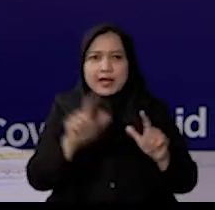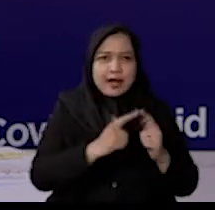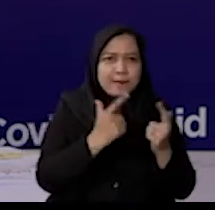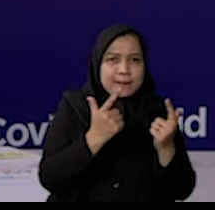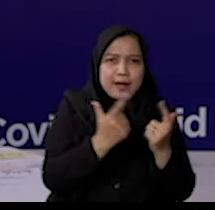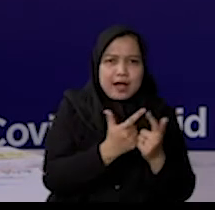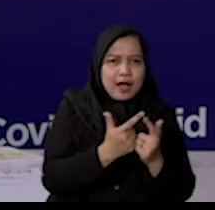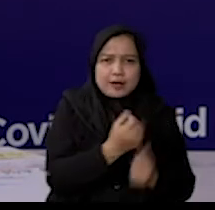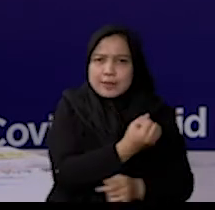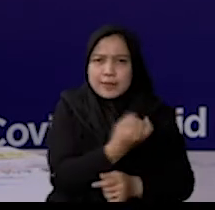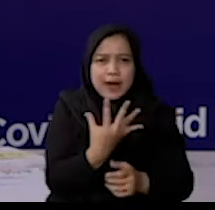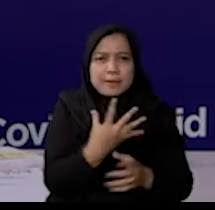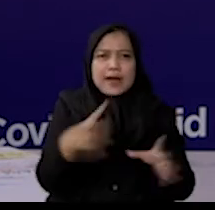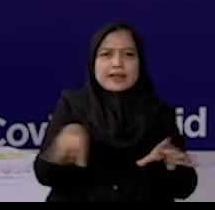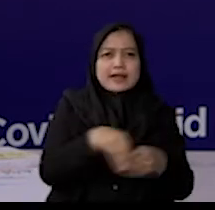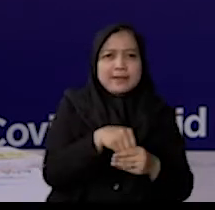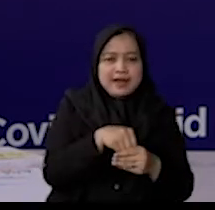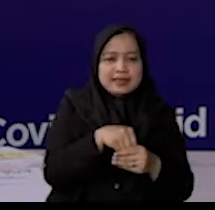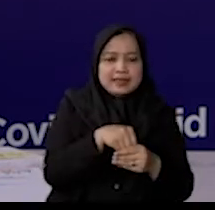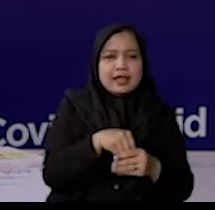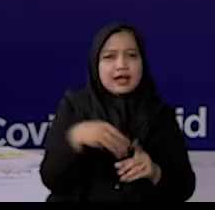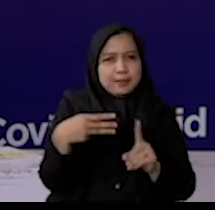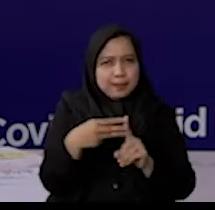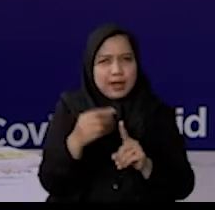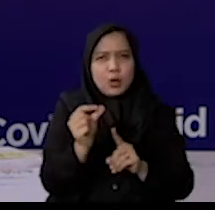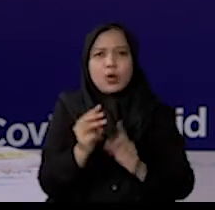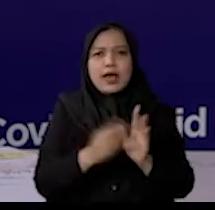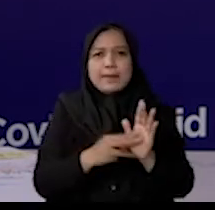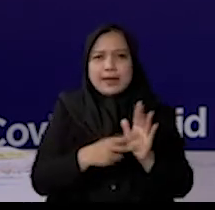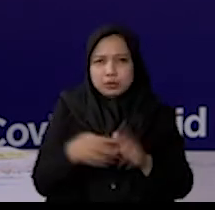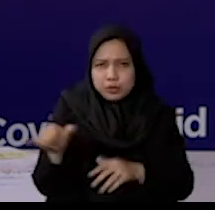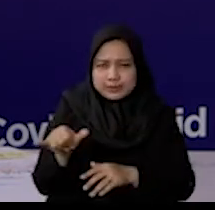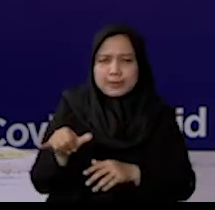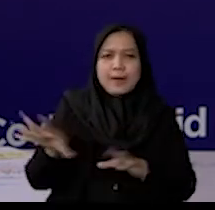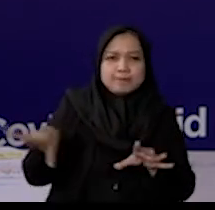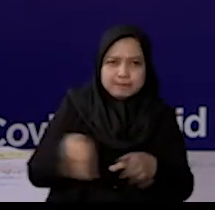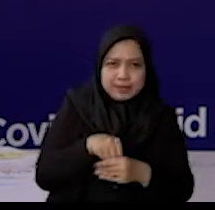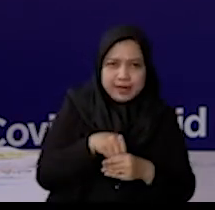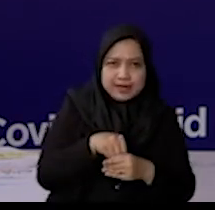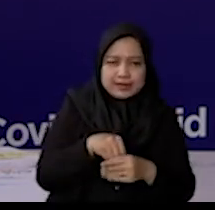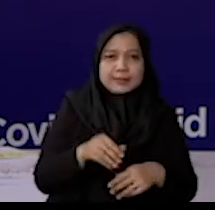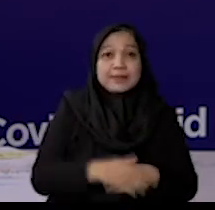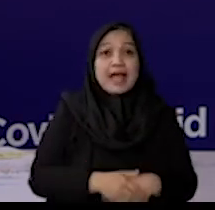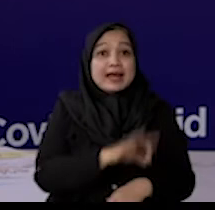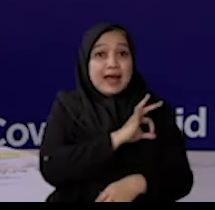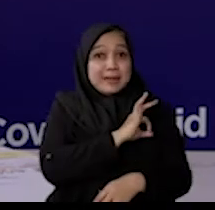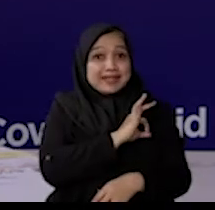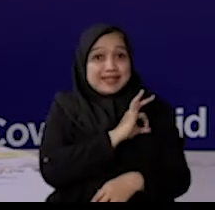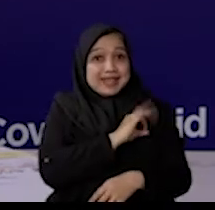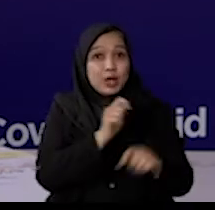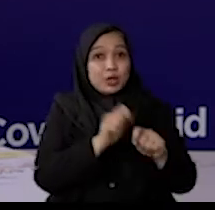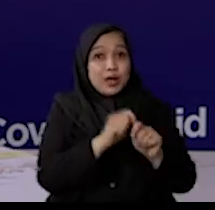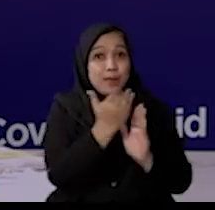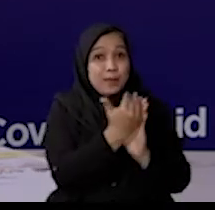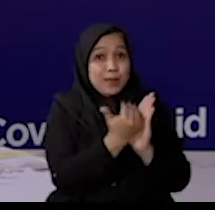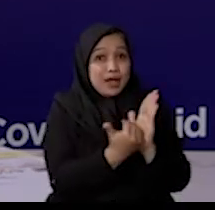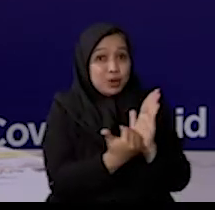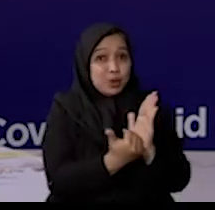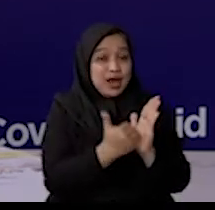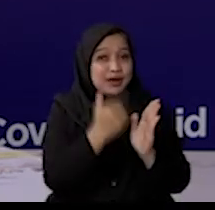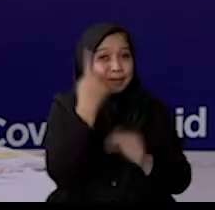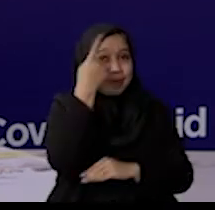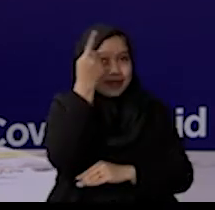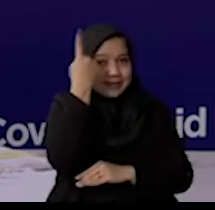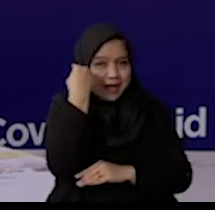lembaga negara serta BUMN. Oleh karena itu, Presiden telah mengeluarkan peraturan pemerintah yang